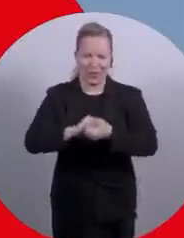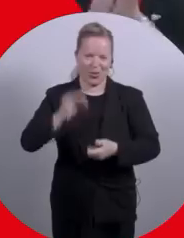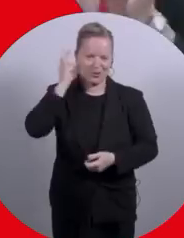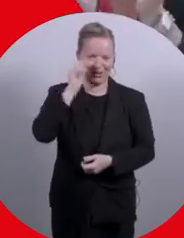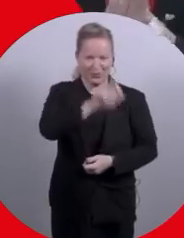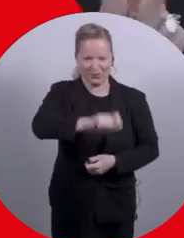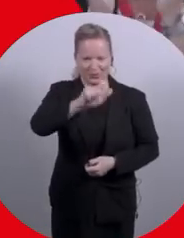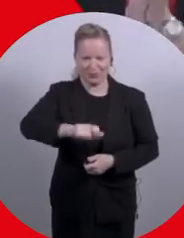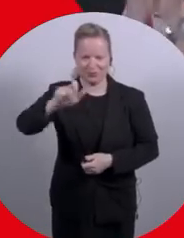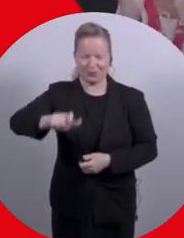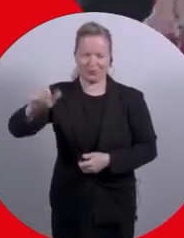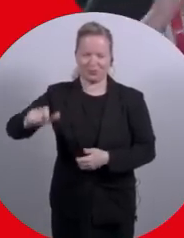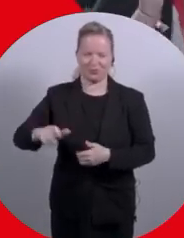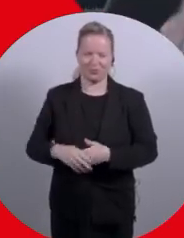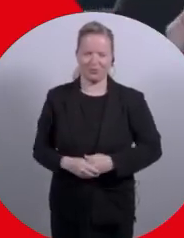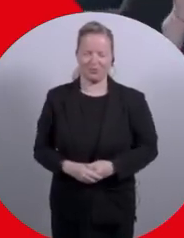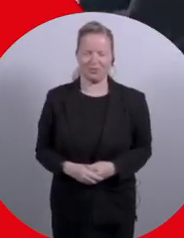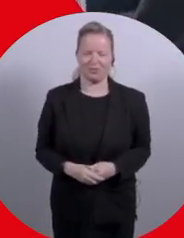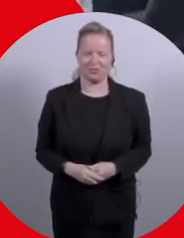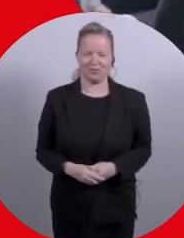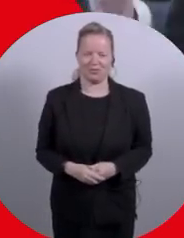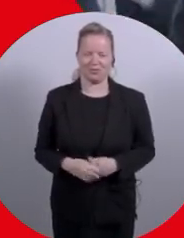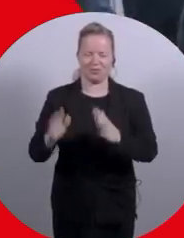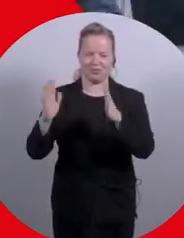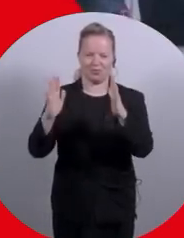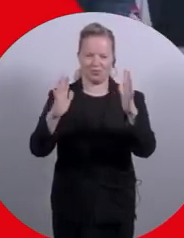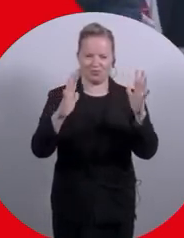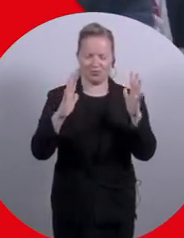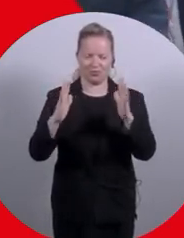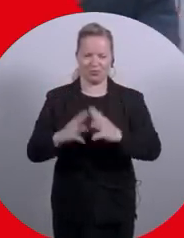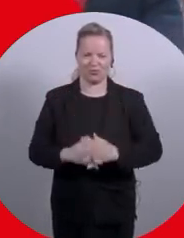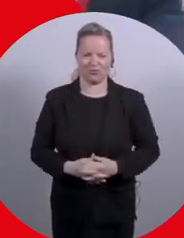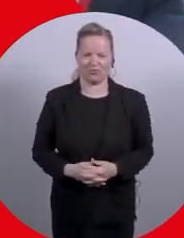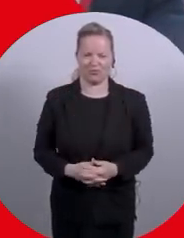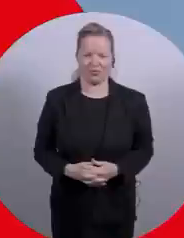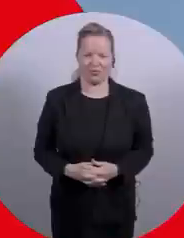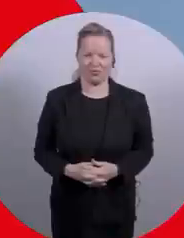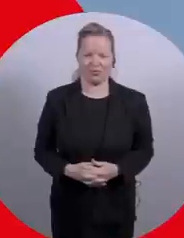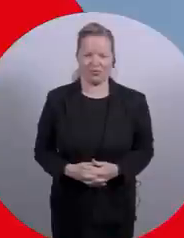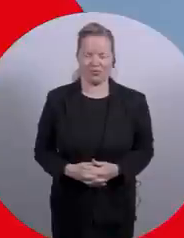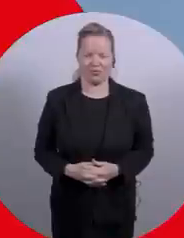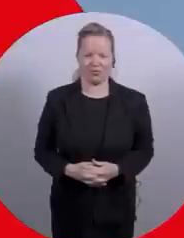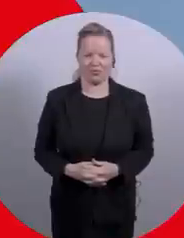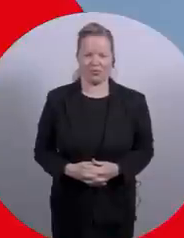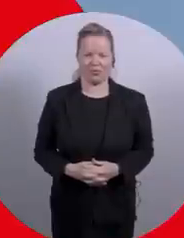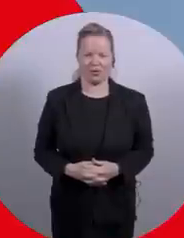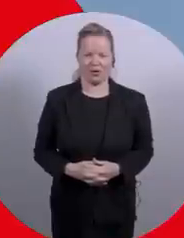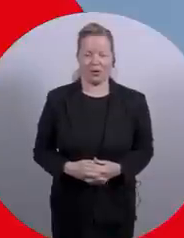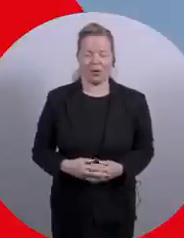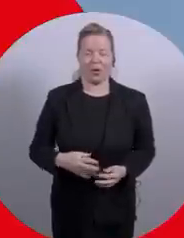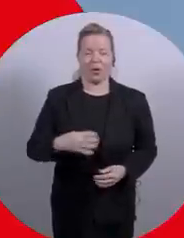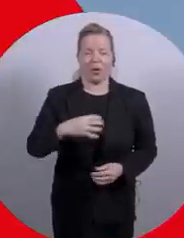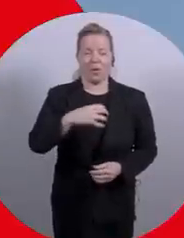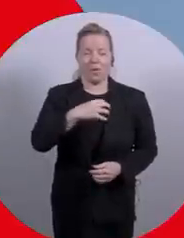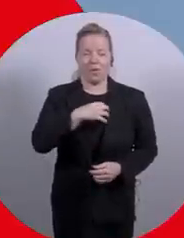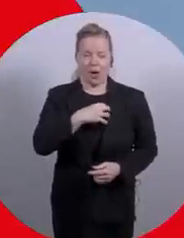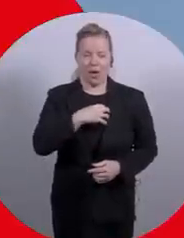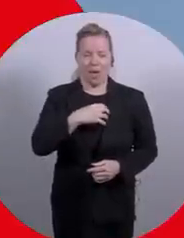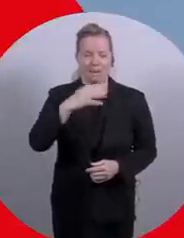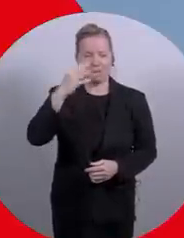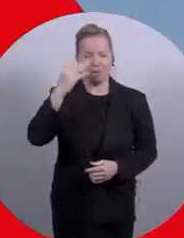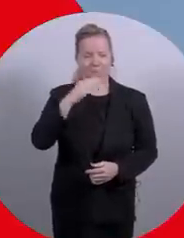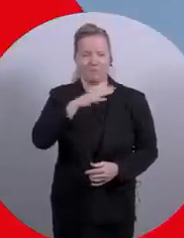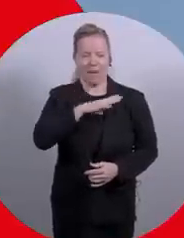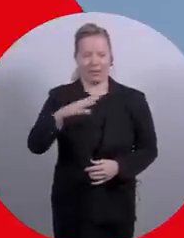wir werden wir werden und ich sag das ganz besonders als Bürgermeister der größten Industriestadt